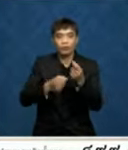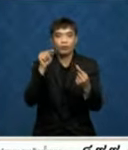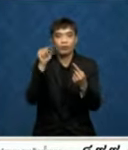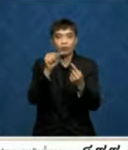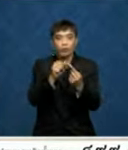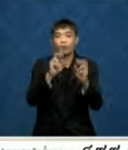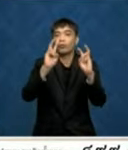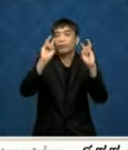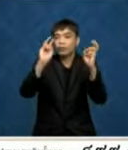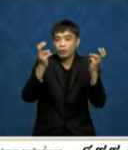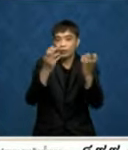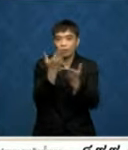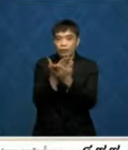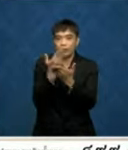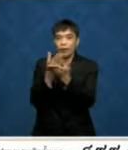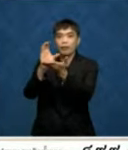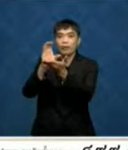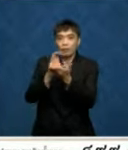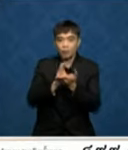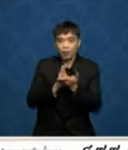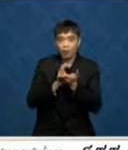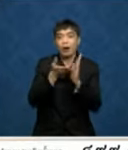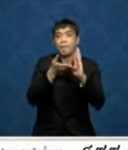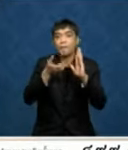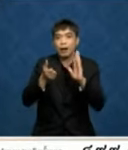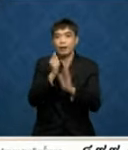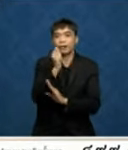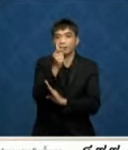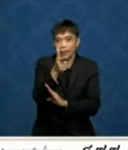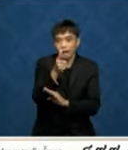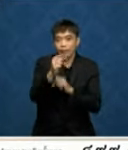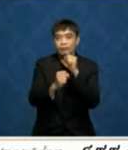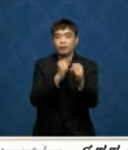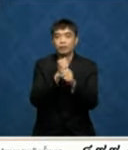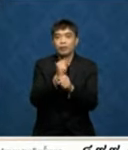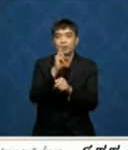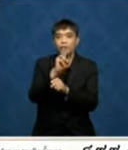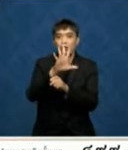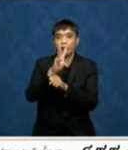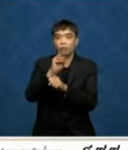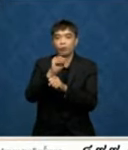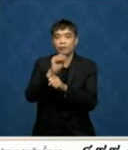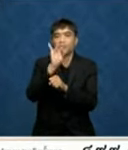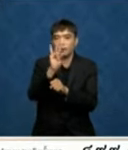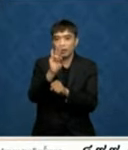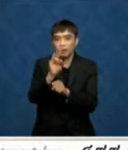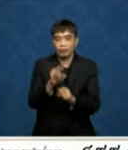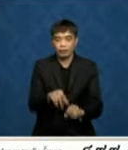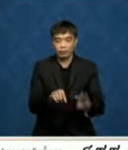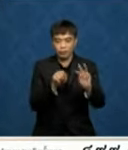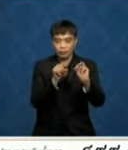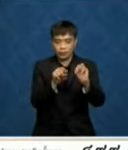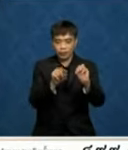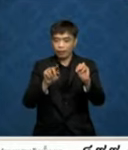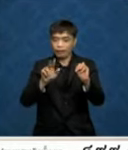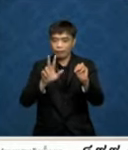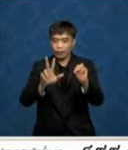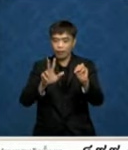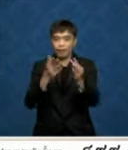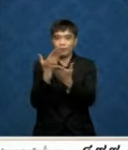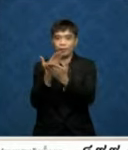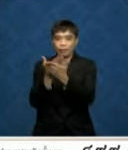ณ2567ด้วยเหตุผลดังนี้ครับในกฎหมายมาตราที่3นะครับงบรายจ่